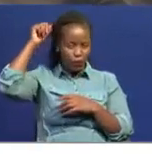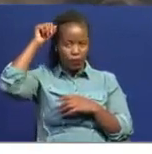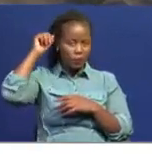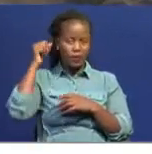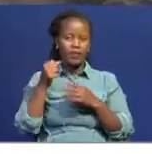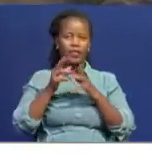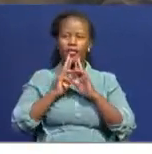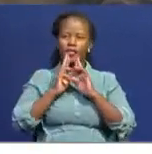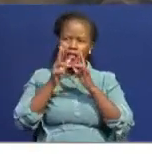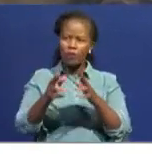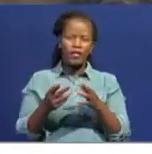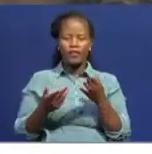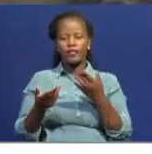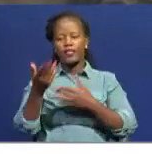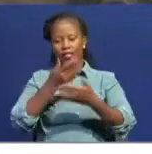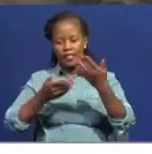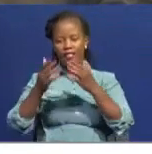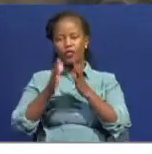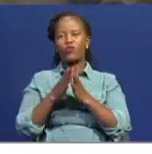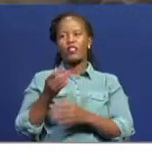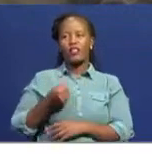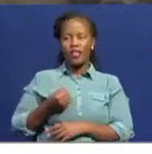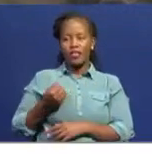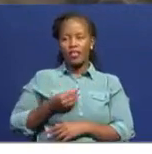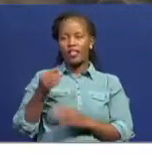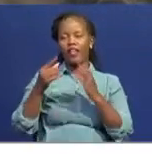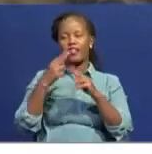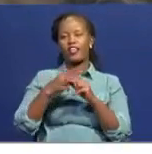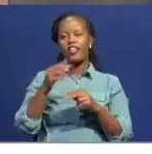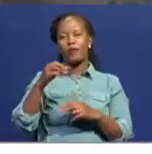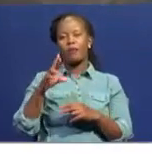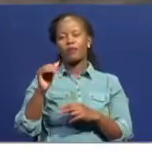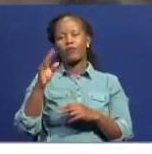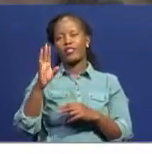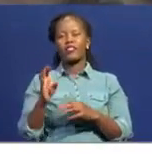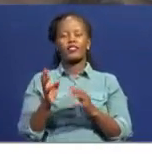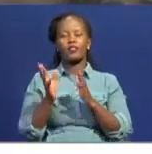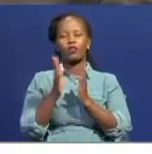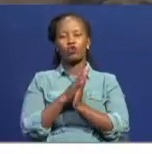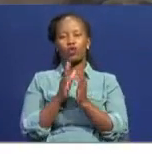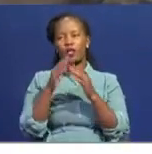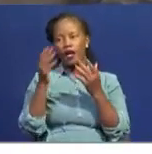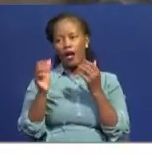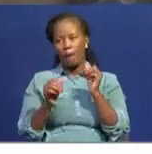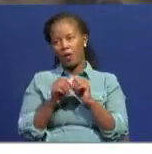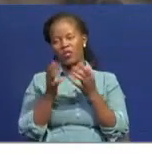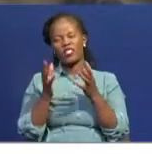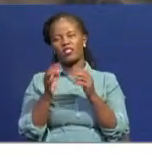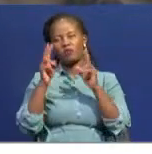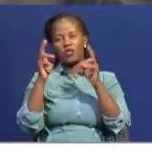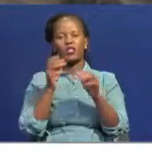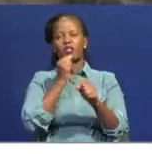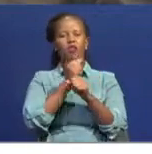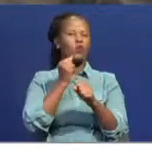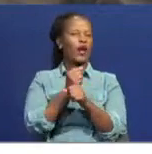Mwoki alitangamana na Grace anayefahamika kwa jina la utani Baba Queen na kuandaa makala yafuatayo katika kazi